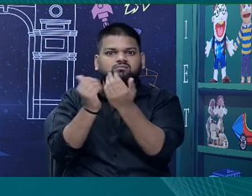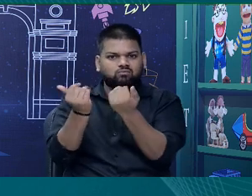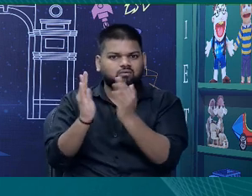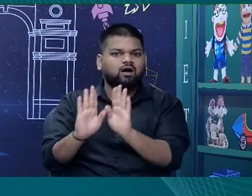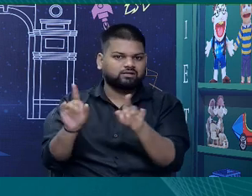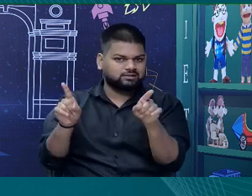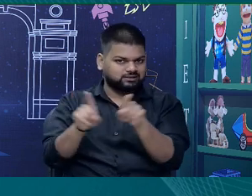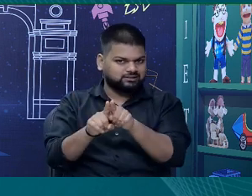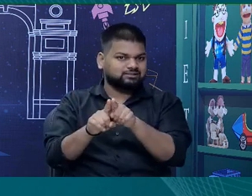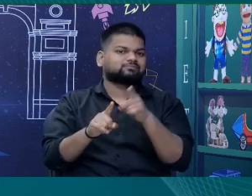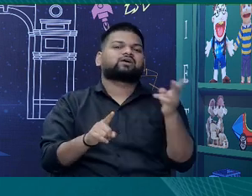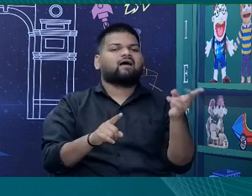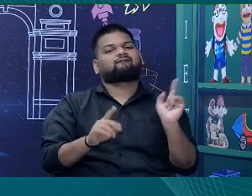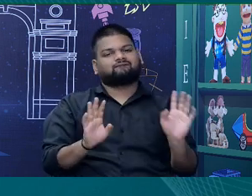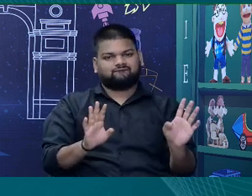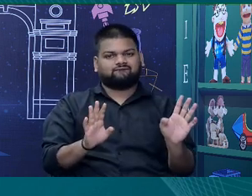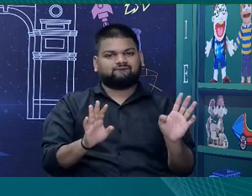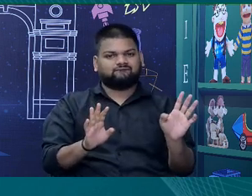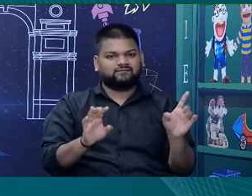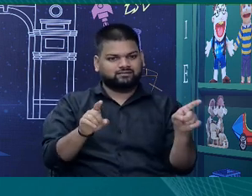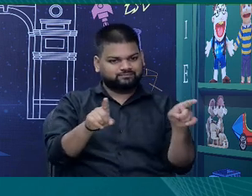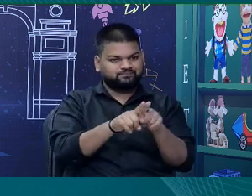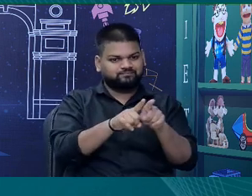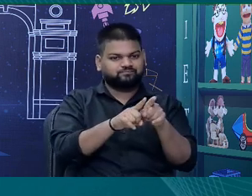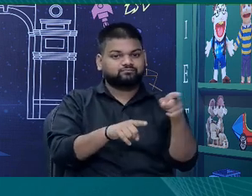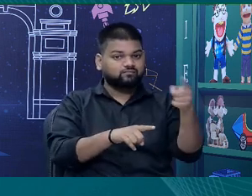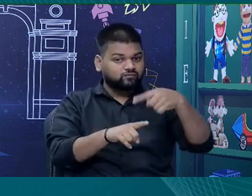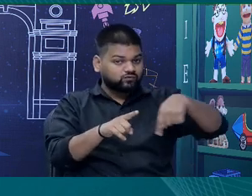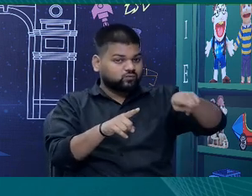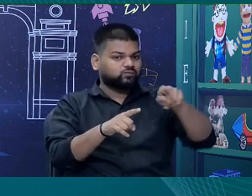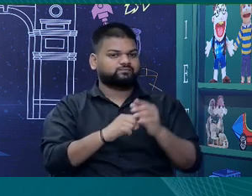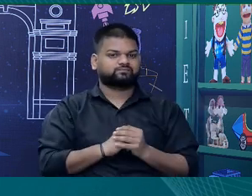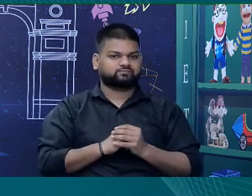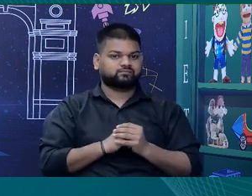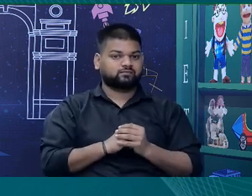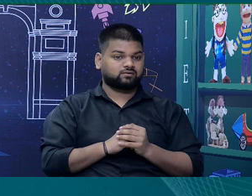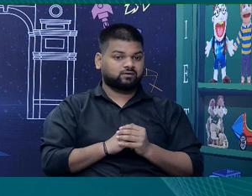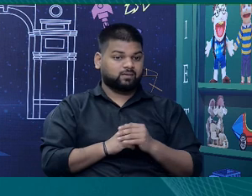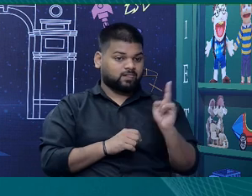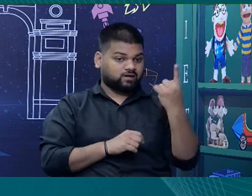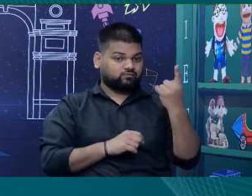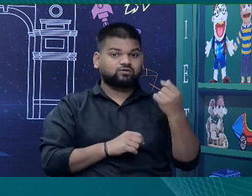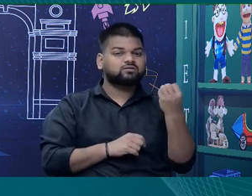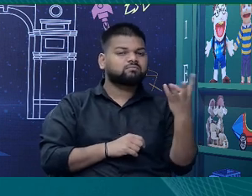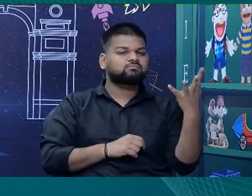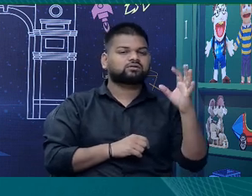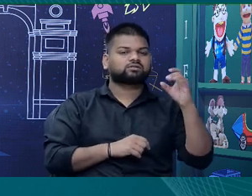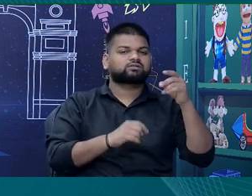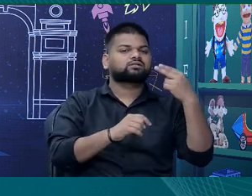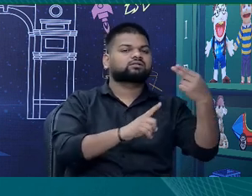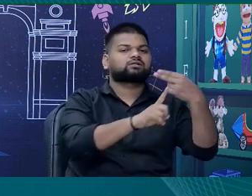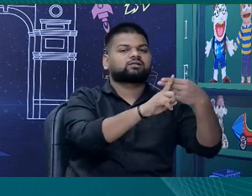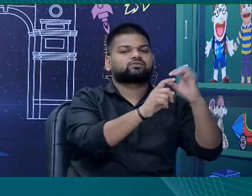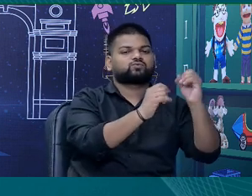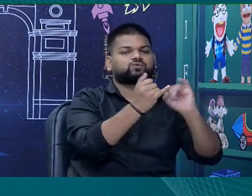कांस्टेंस कहते हैं और जो अल्फाबेट्स होते हैं हम उन्हें वैरियेबल्स के नाम से जानते हैं